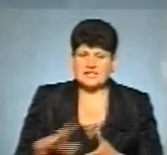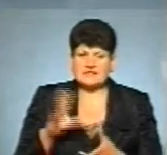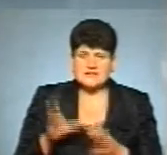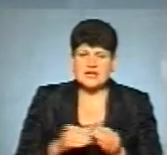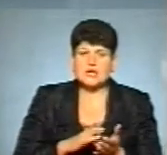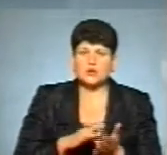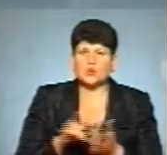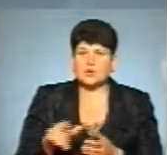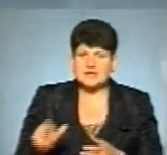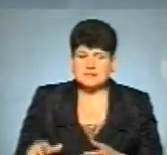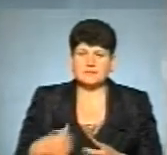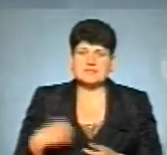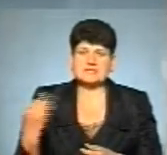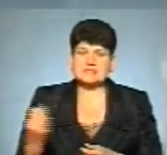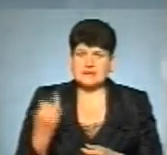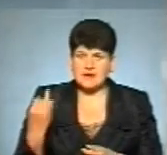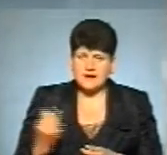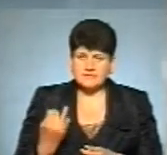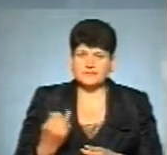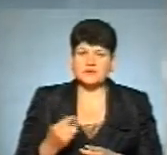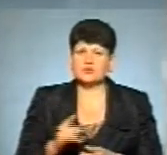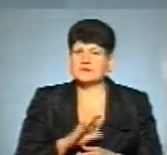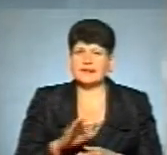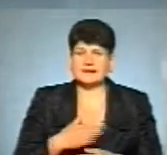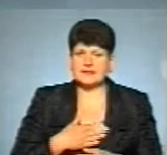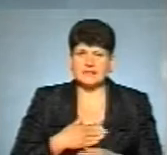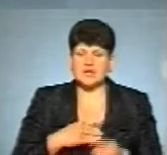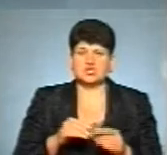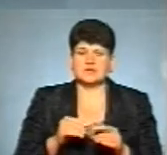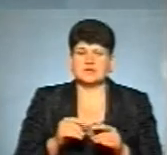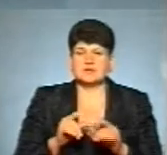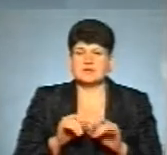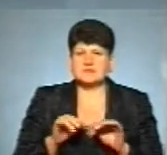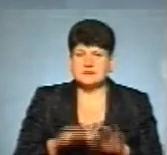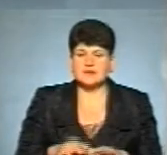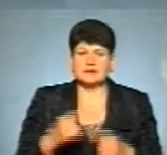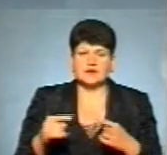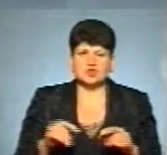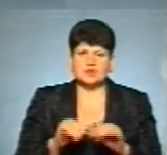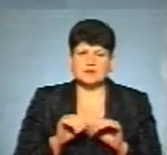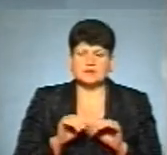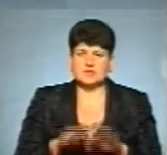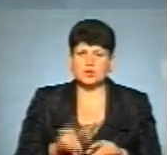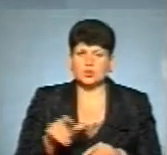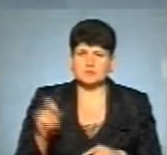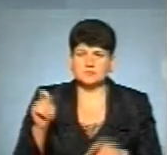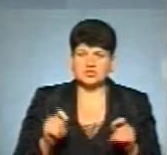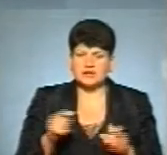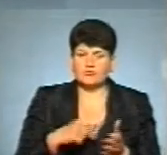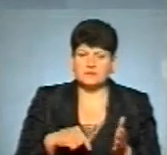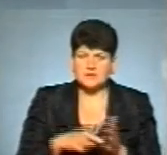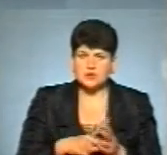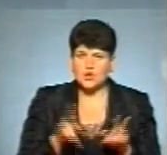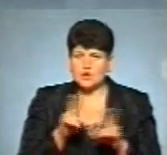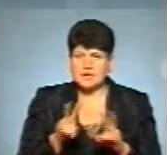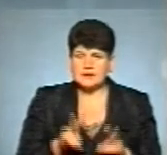туристів, то ми зацікавлені, щоб навіть не на наш захід, а на інші заходи, чи просто в місто приїжджали люди. І розглядаємо це